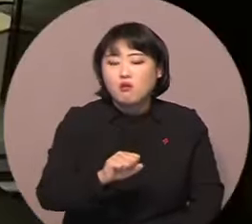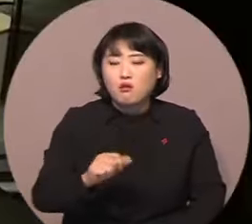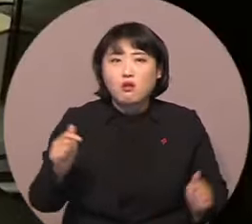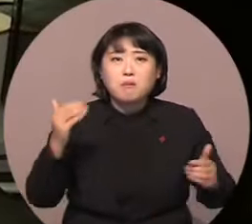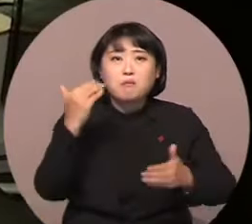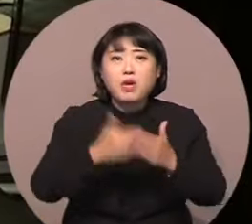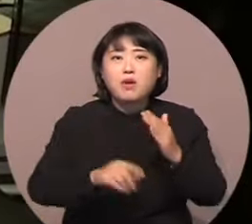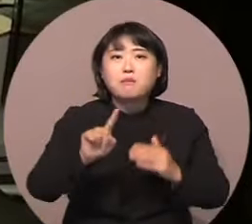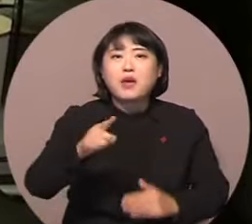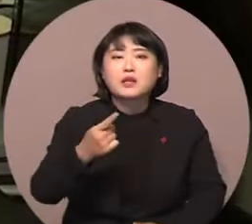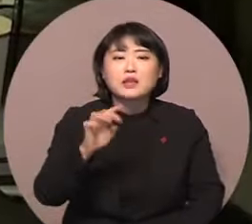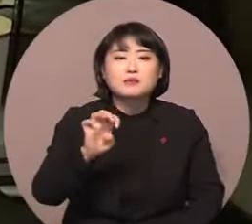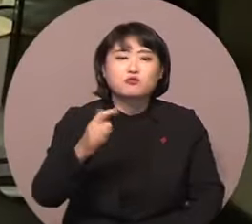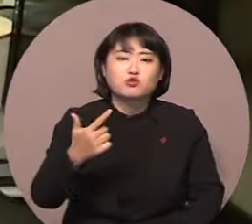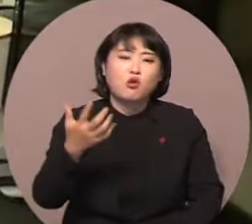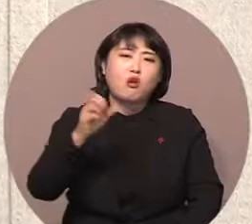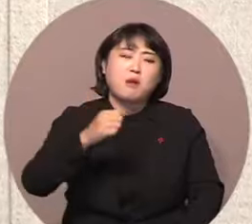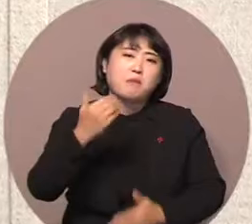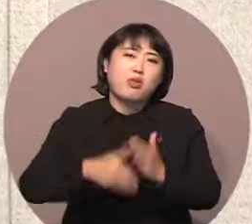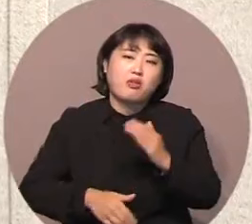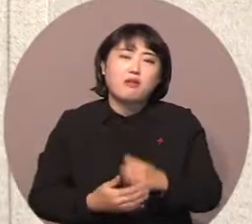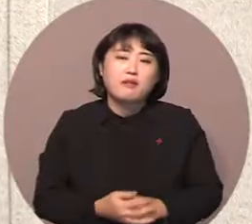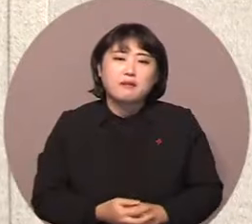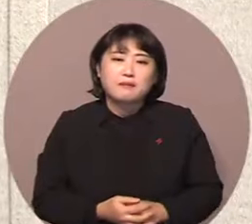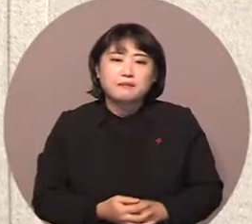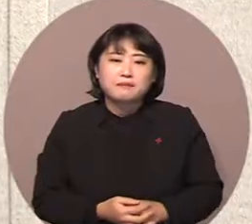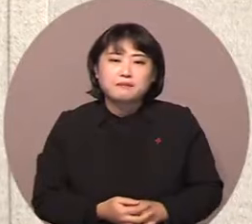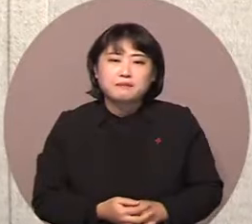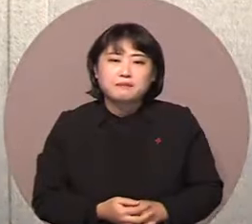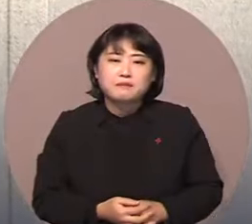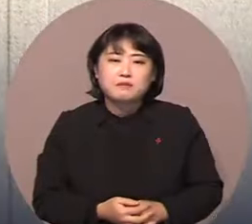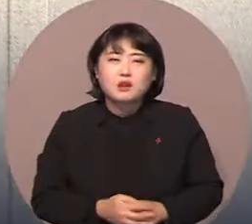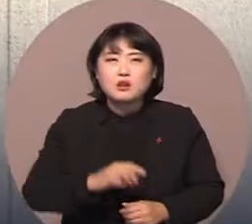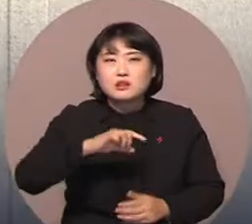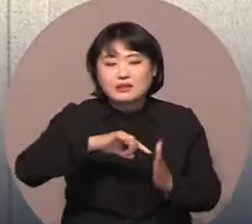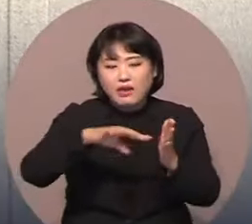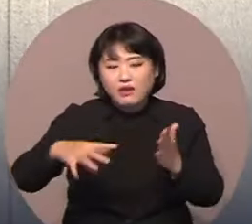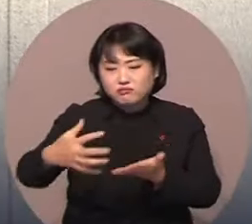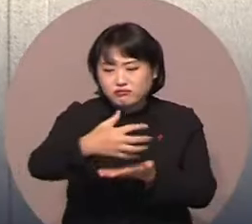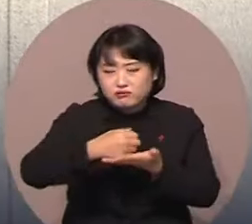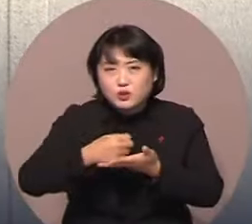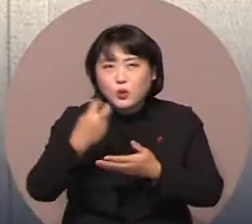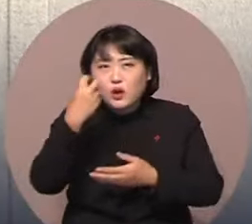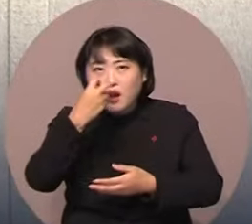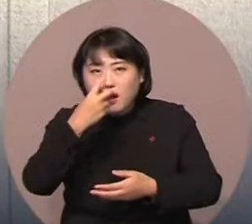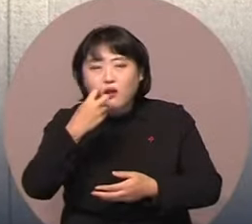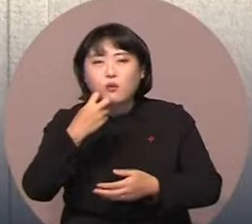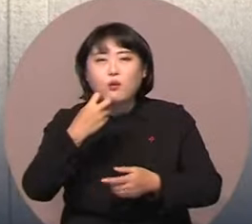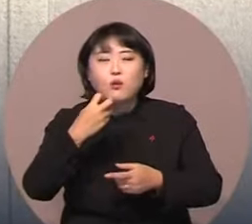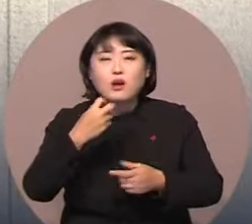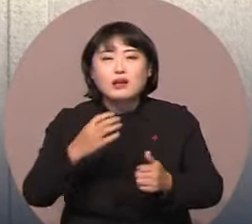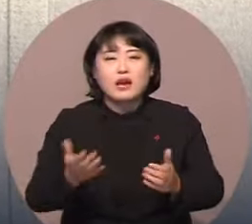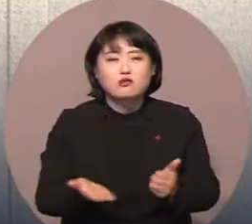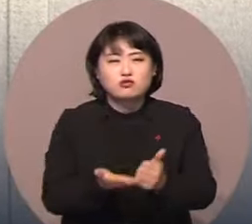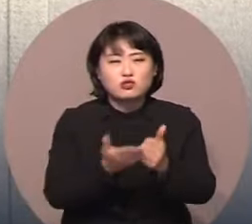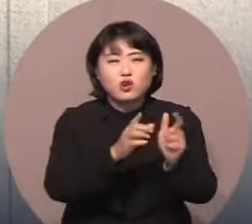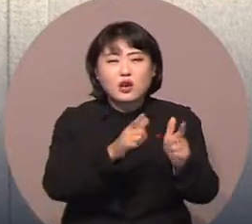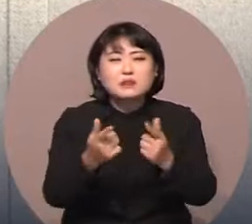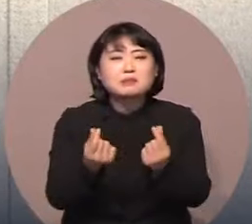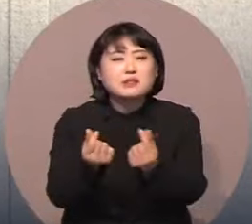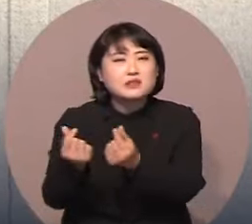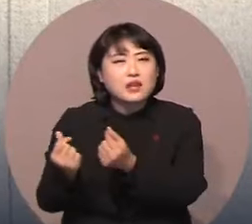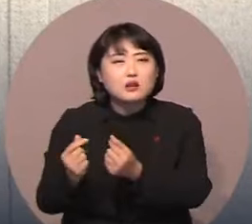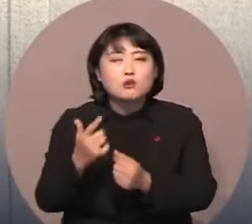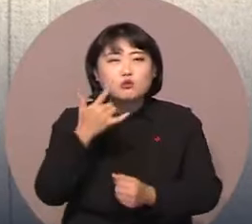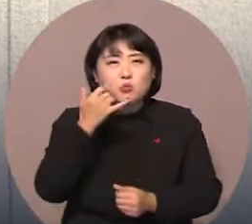146억원 감소했습니다 세수 감축을 고려하면서 그 양육비 경감을 위한 여러 가지 유사한